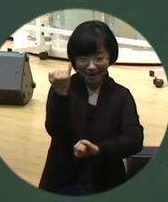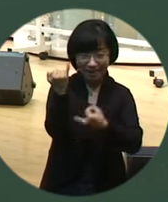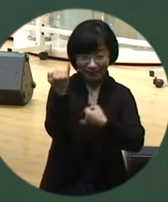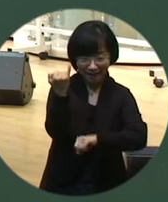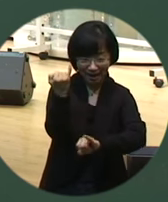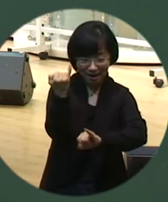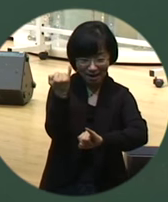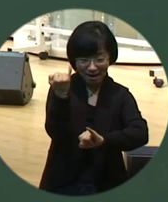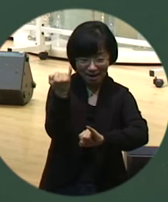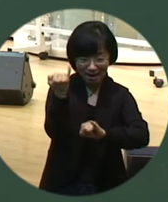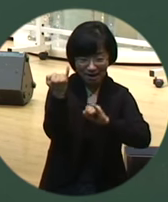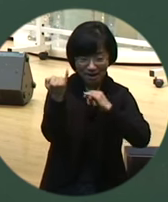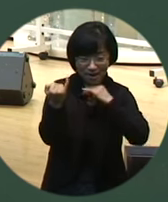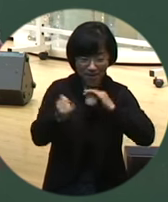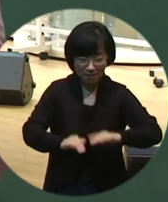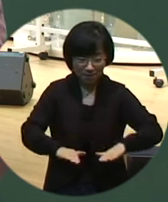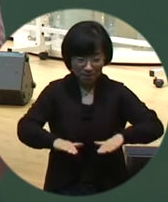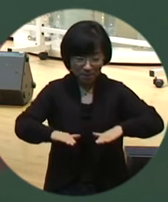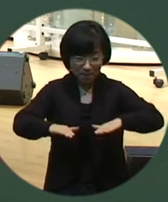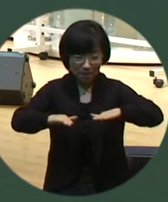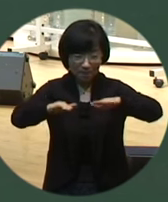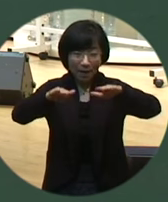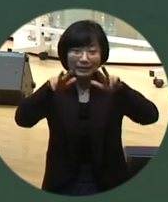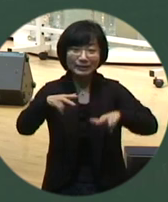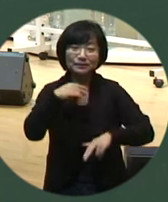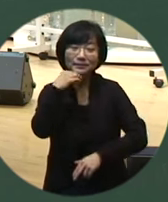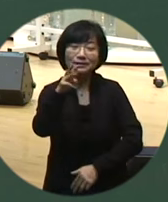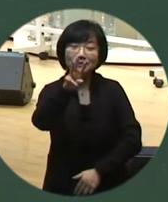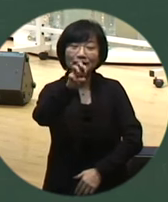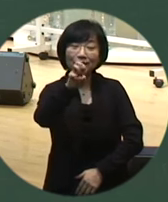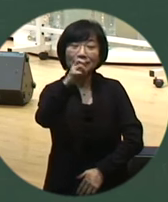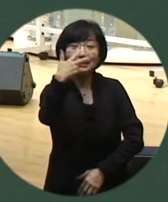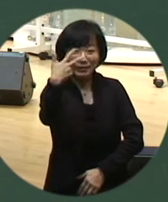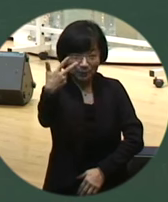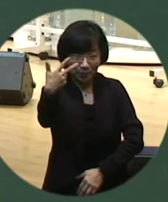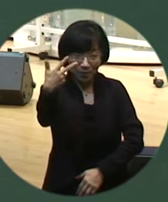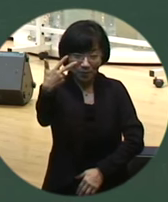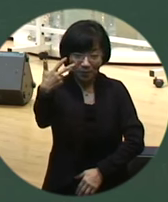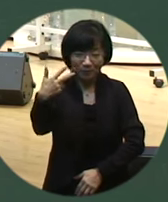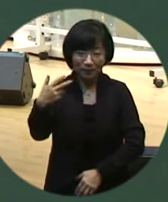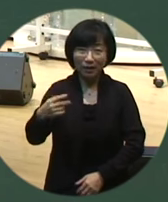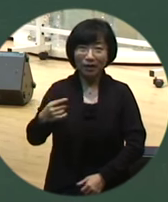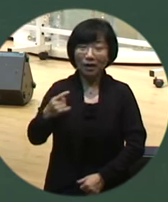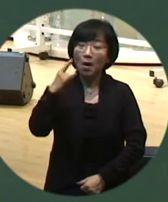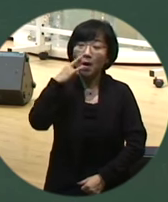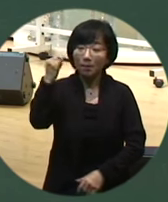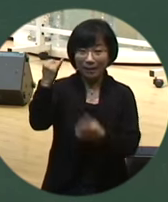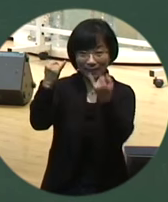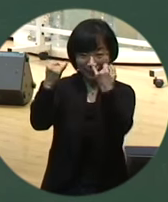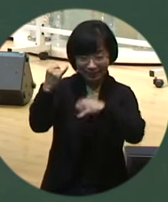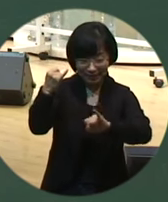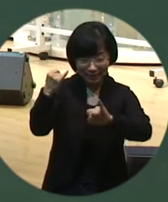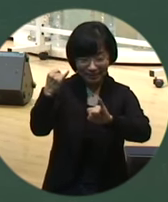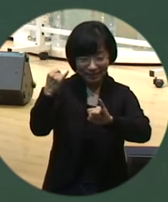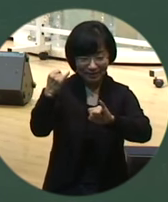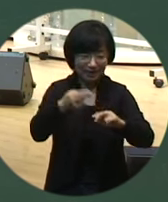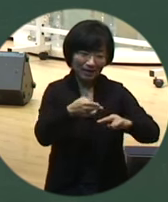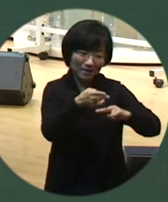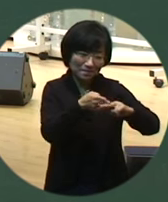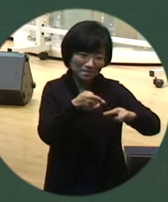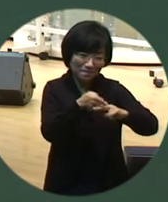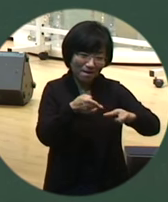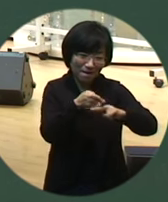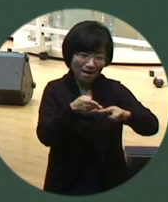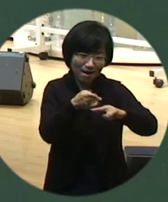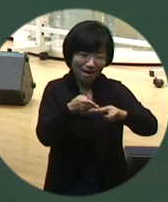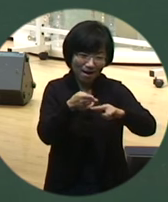37살이 됐더라고요. And she said that her daughter had now grown up and she was now 37 years old. 그 딸하고 음식을 준비하면서 이런 대화를 해요. And as they're preparing the meal together, she was